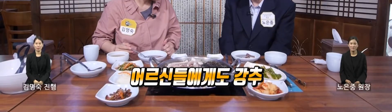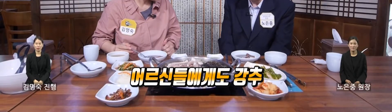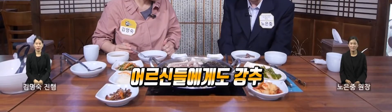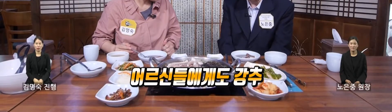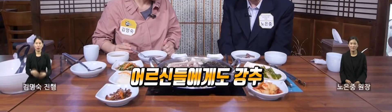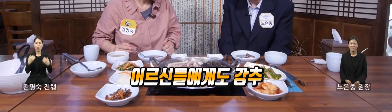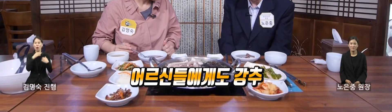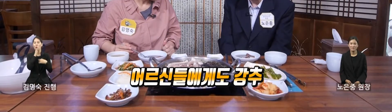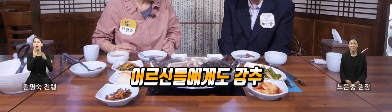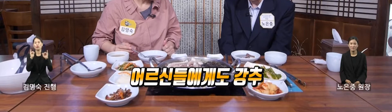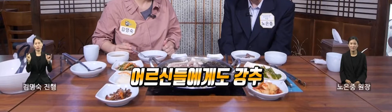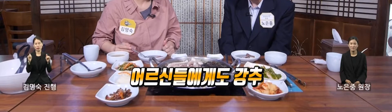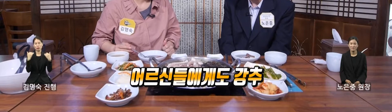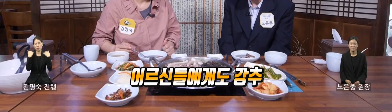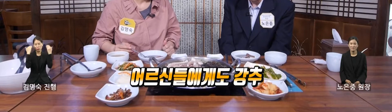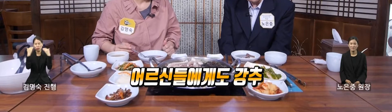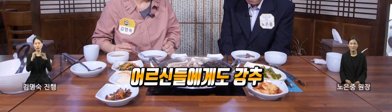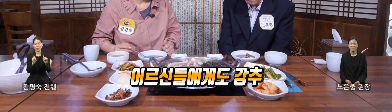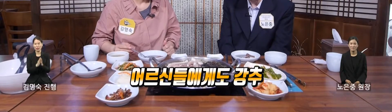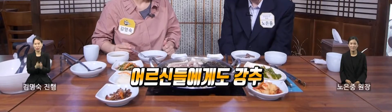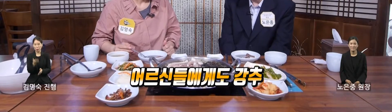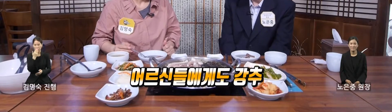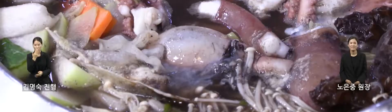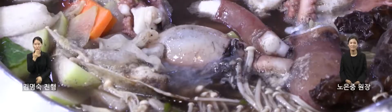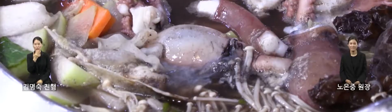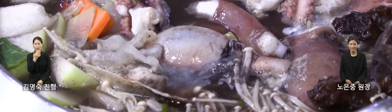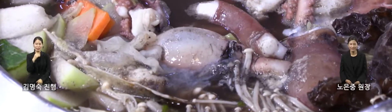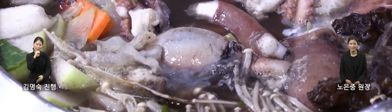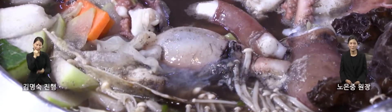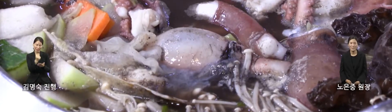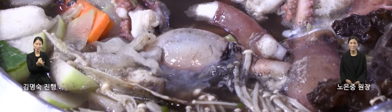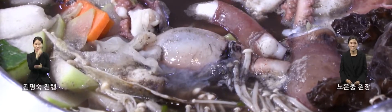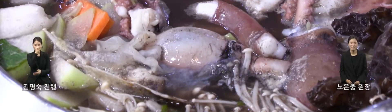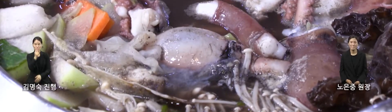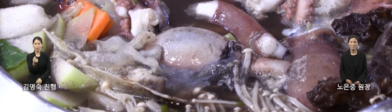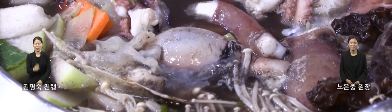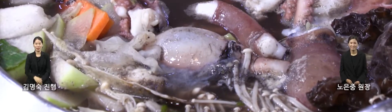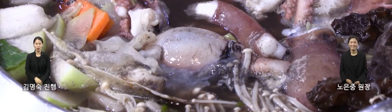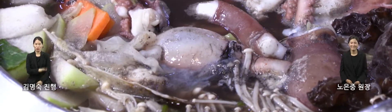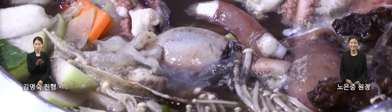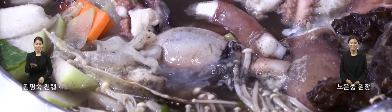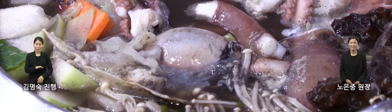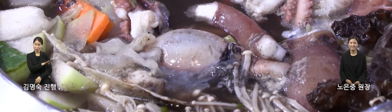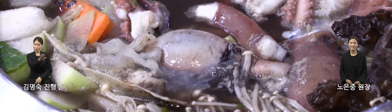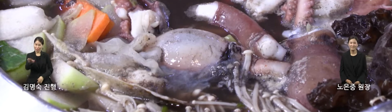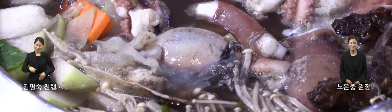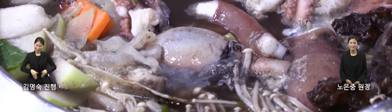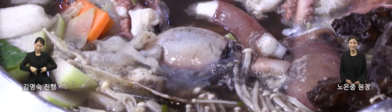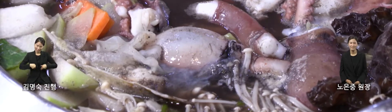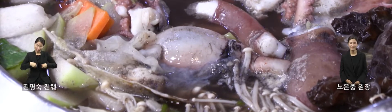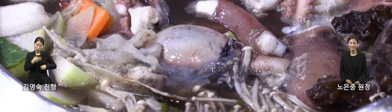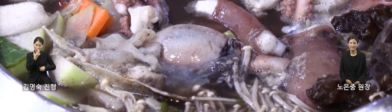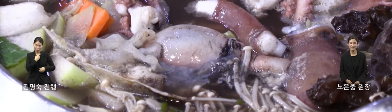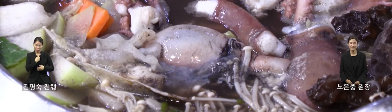어른들이 드시기에도 아주 이 저희들은 따뜻한 걸 먹으면 왜 네.